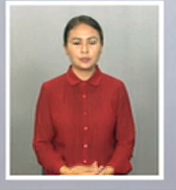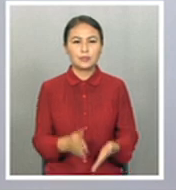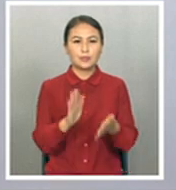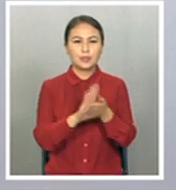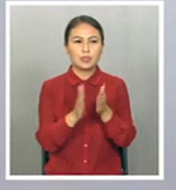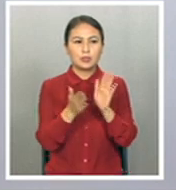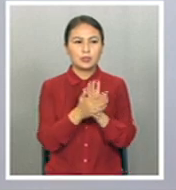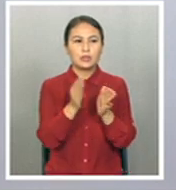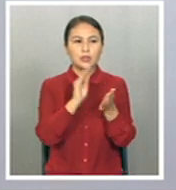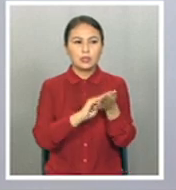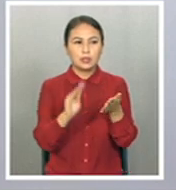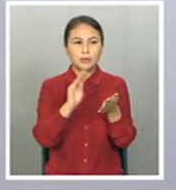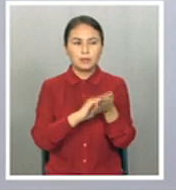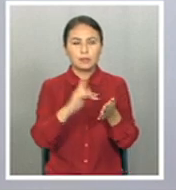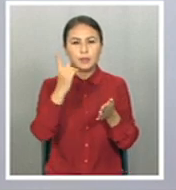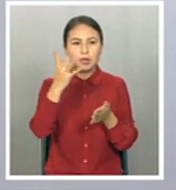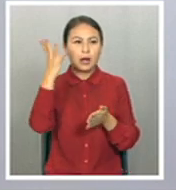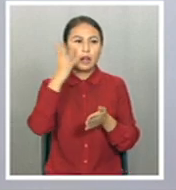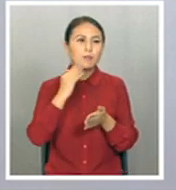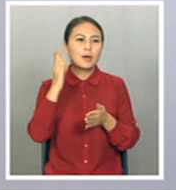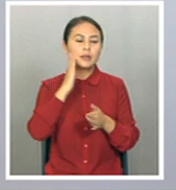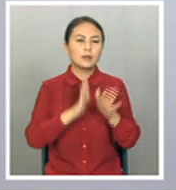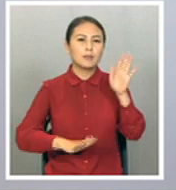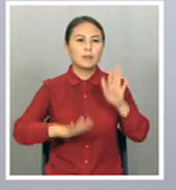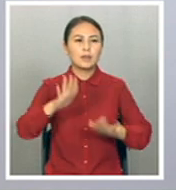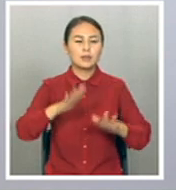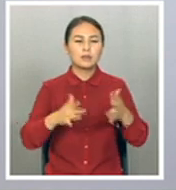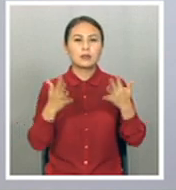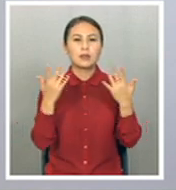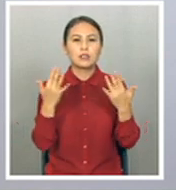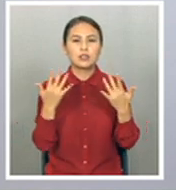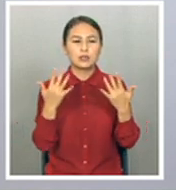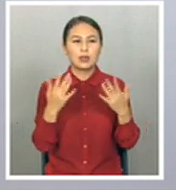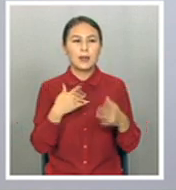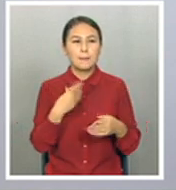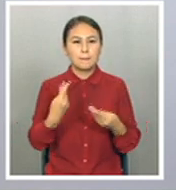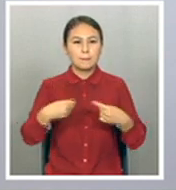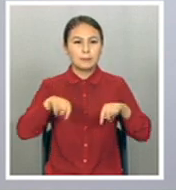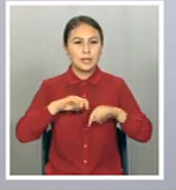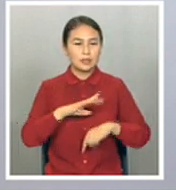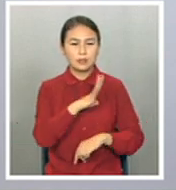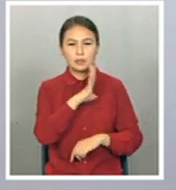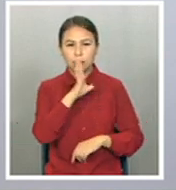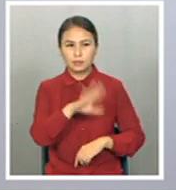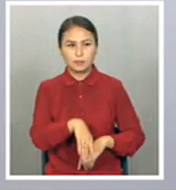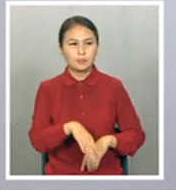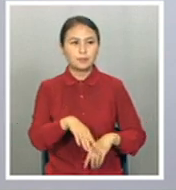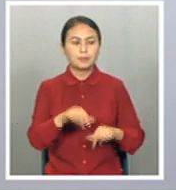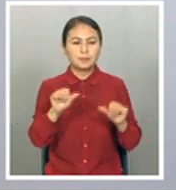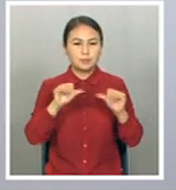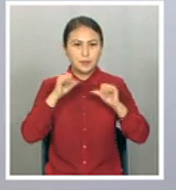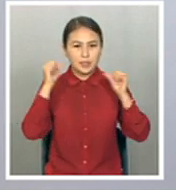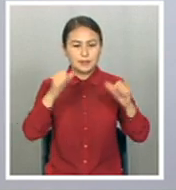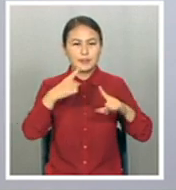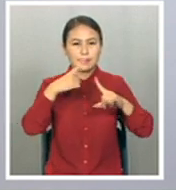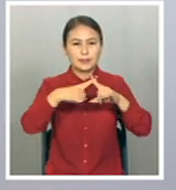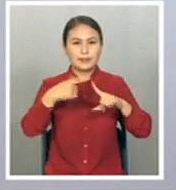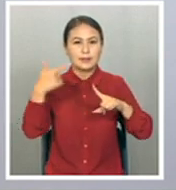Шартын жазамыз. Бір алманың массасы қанша? Бізге берілмеген, яғни белгісіз X грамм деп жазып